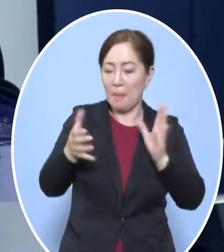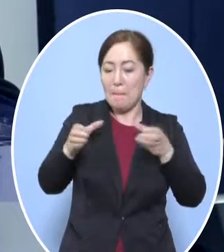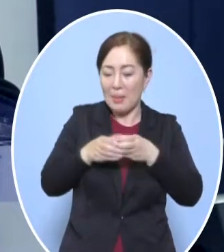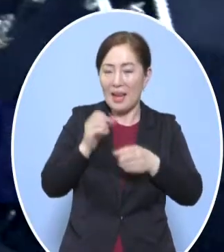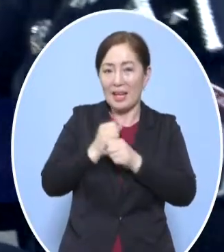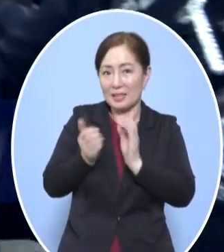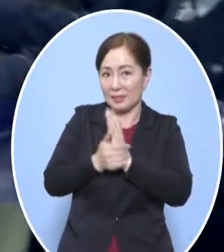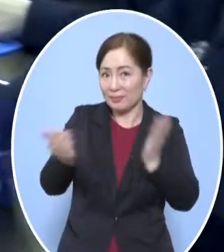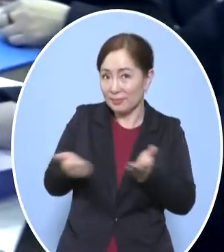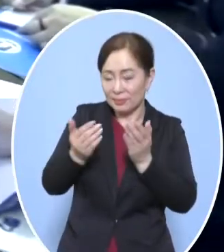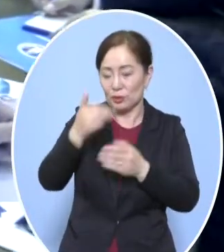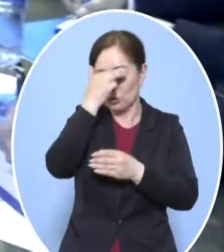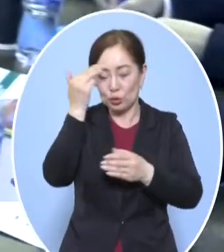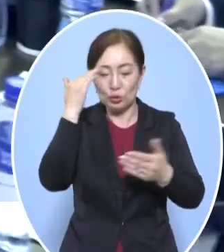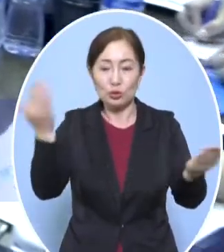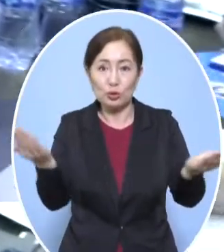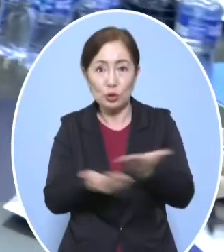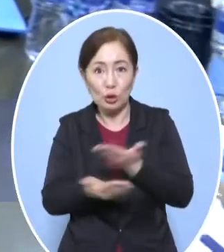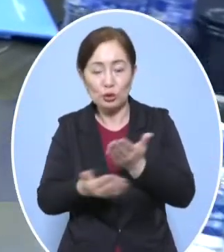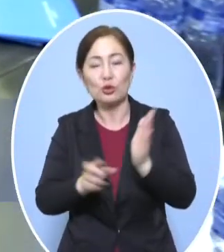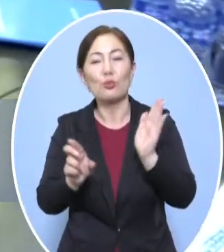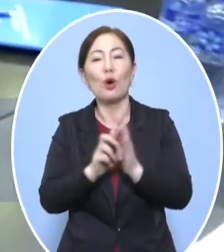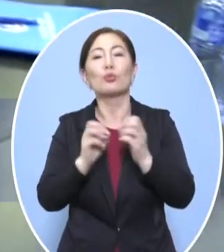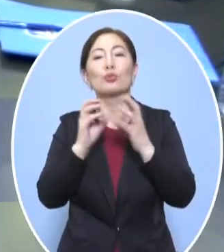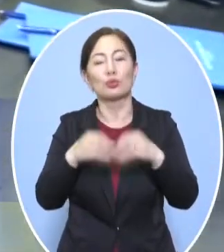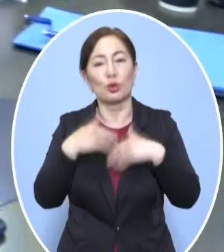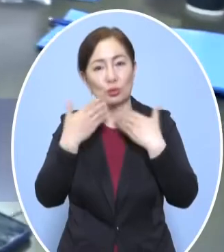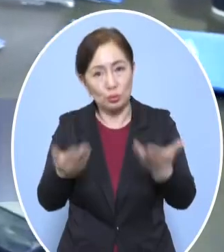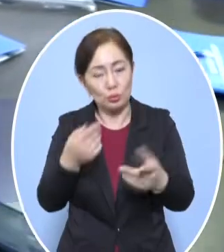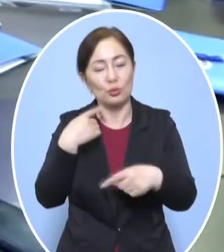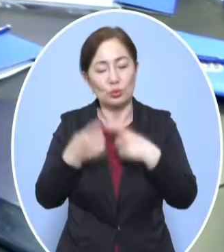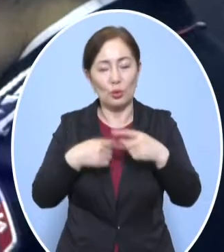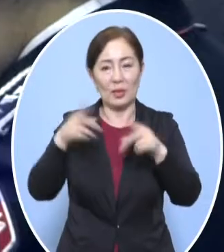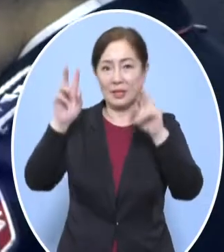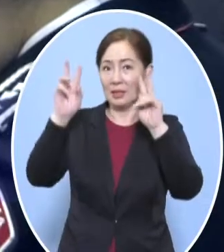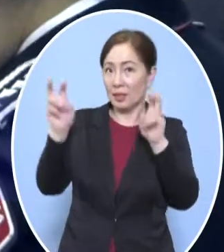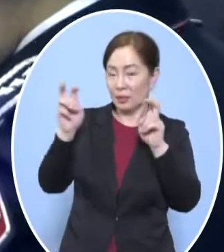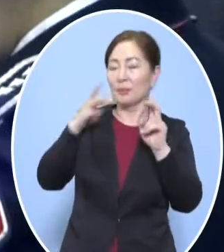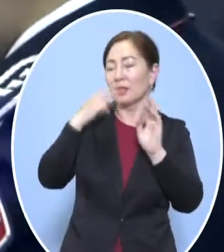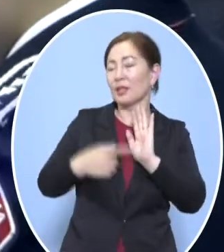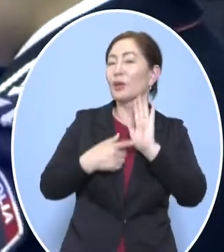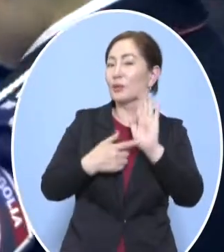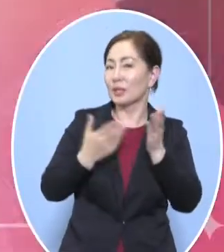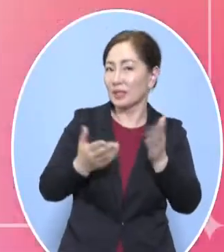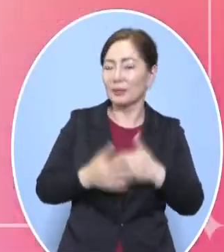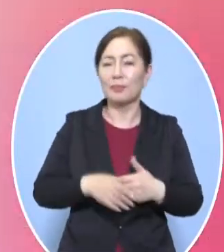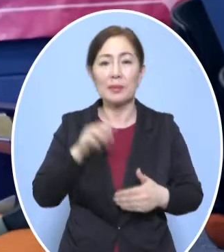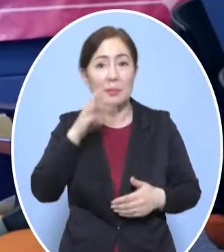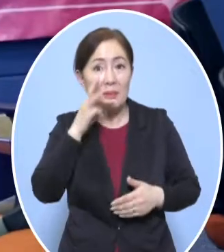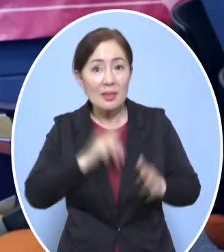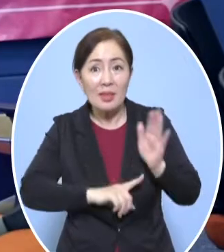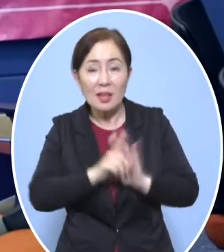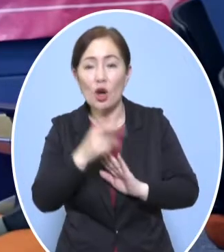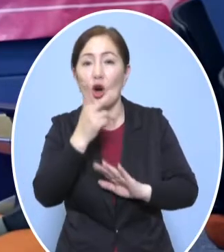эзэмшүүлэх, харилцан туршлага солилцох боломж бүрдүүлж ажилласан талаарх сургалтуудын талаар сэдв болон гараа хамтдан үүрх болно. За мэдээллийн